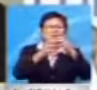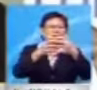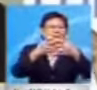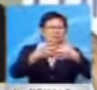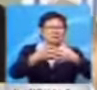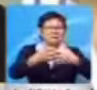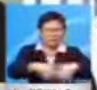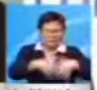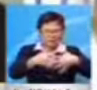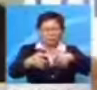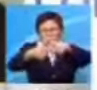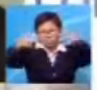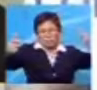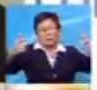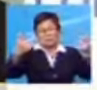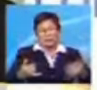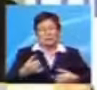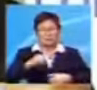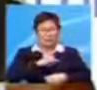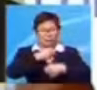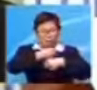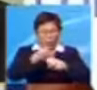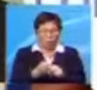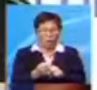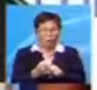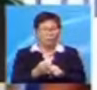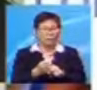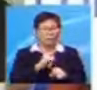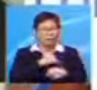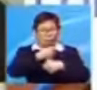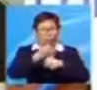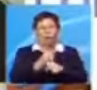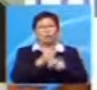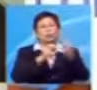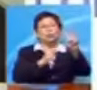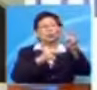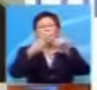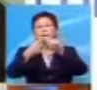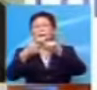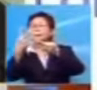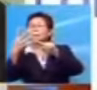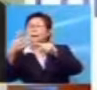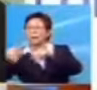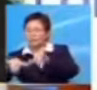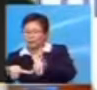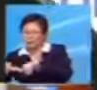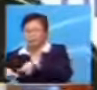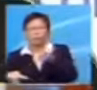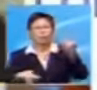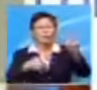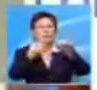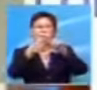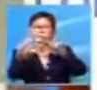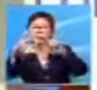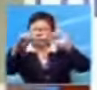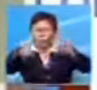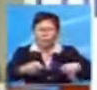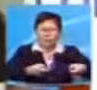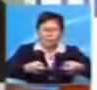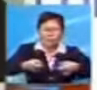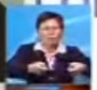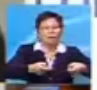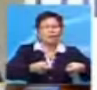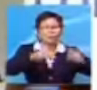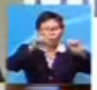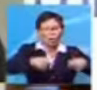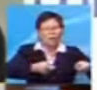jadi sekarang saya buat satu saiz yang praktikal maknanya dua kaki kali EMP kaki yang maknanya boleh dihandle oleh boleh